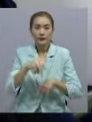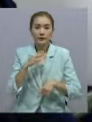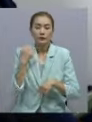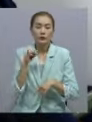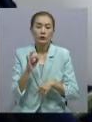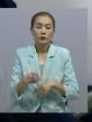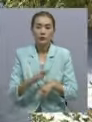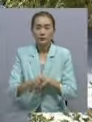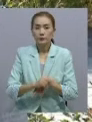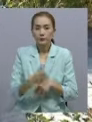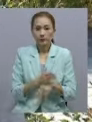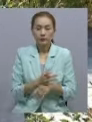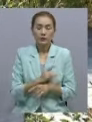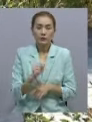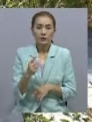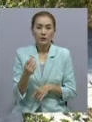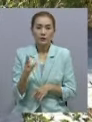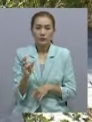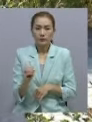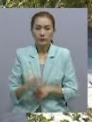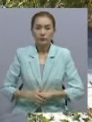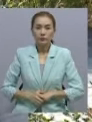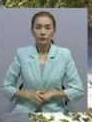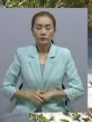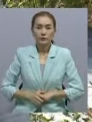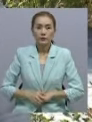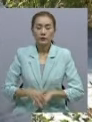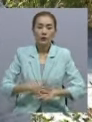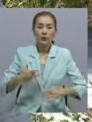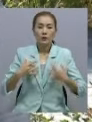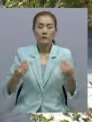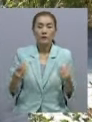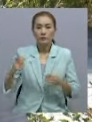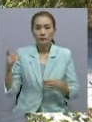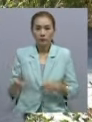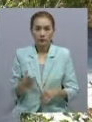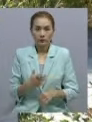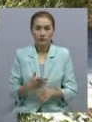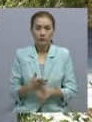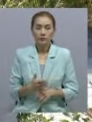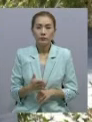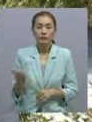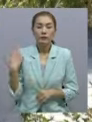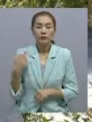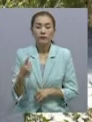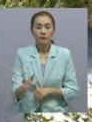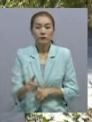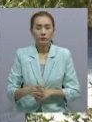пәнінен сабақ беретін Мереке Көшенова. Халық театрының белді мүшесі болды. Ол кезде